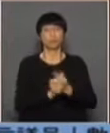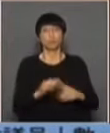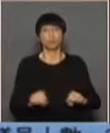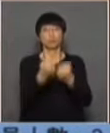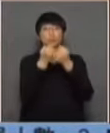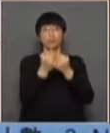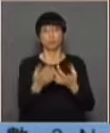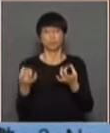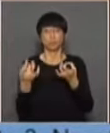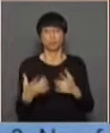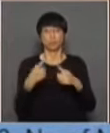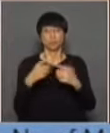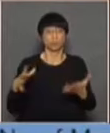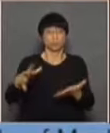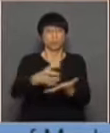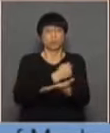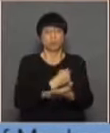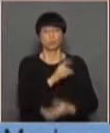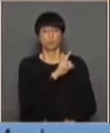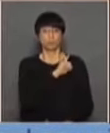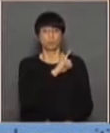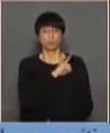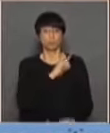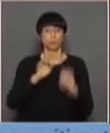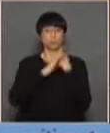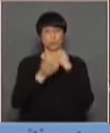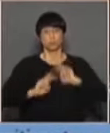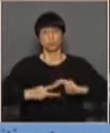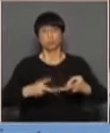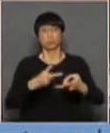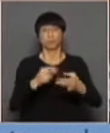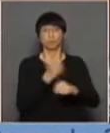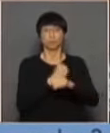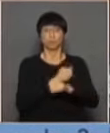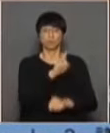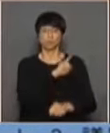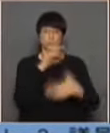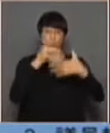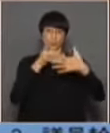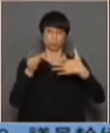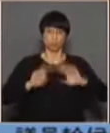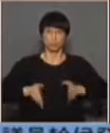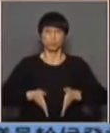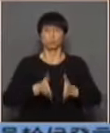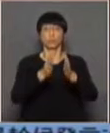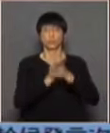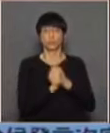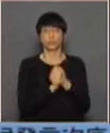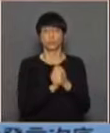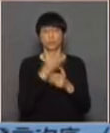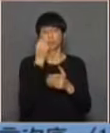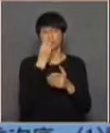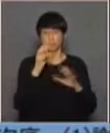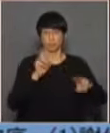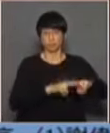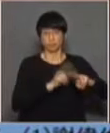中夺回原本属于自己的发展机会，自己选择前路。 港共政权